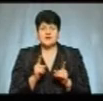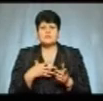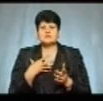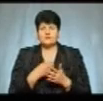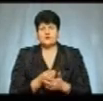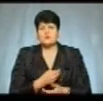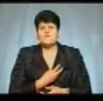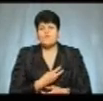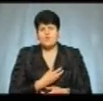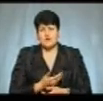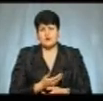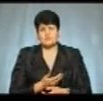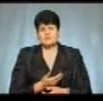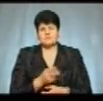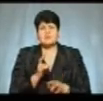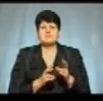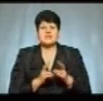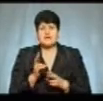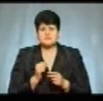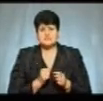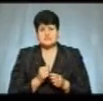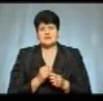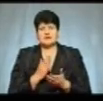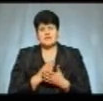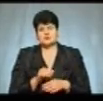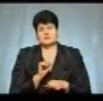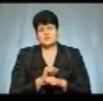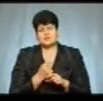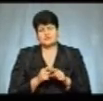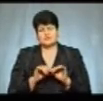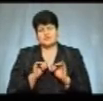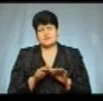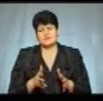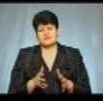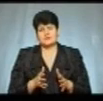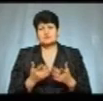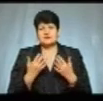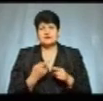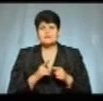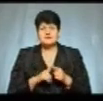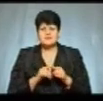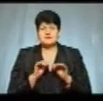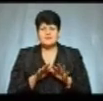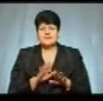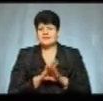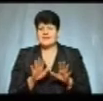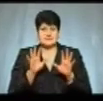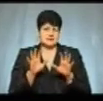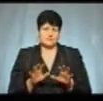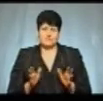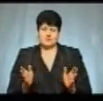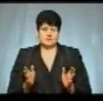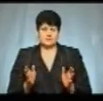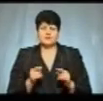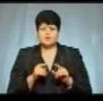воля самого підприємця є припинити таку діяльність. Оскільки така діяльність є цілком незаконною, в